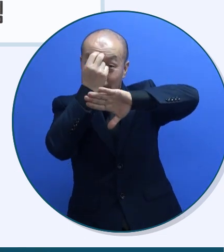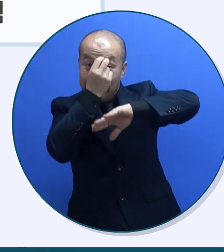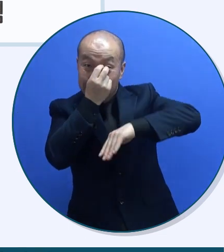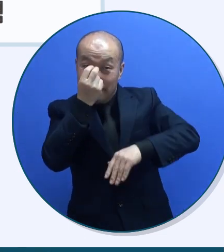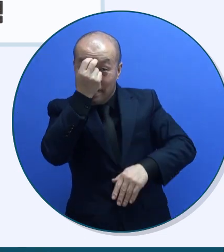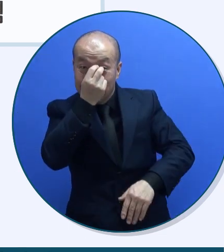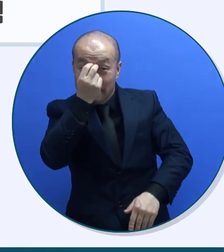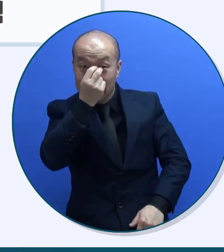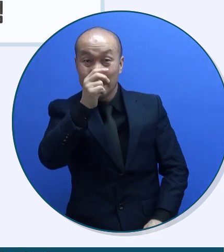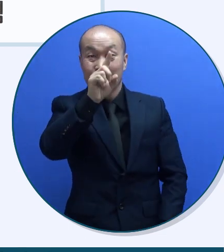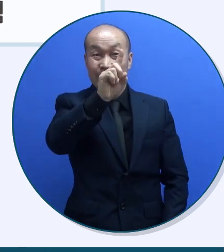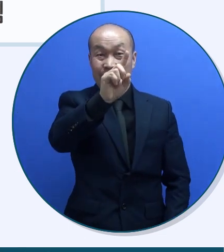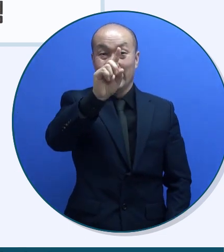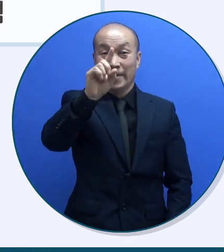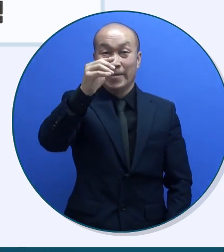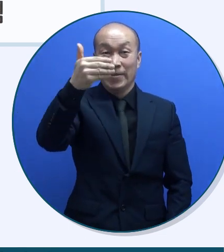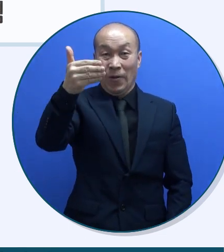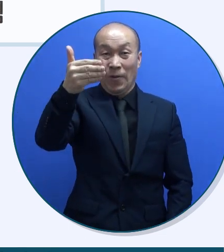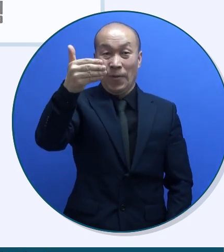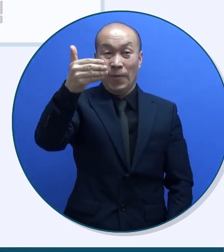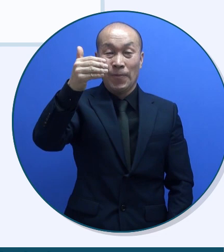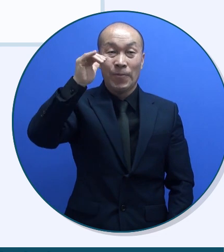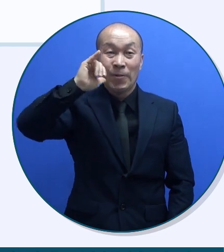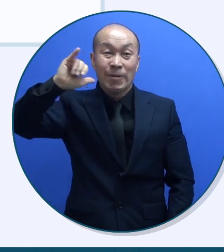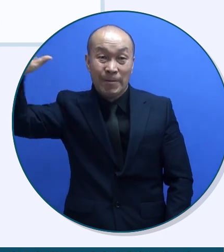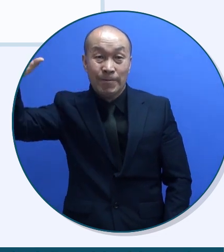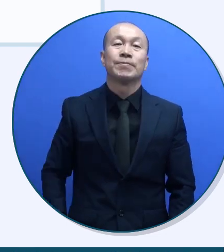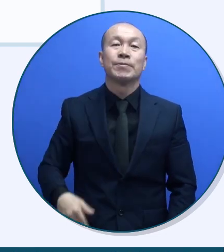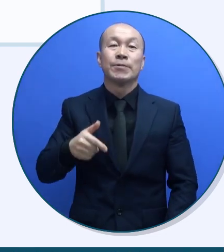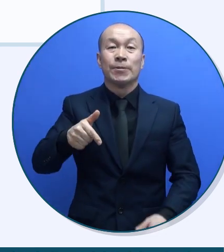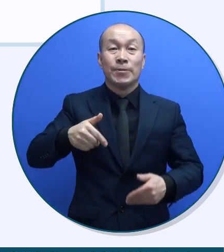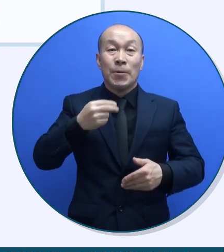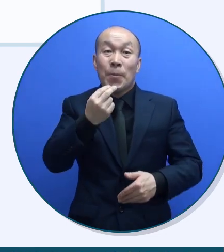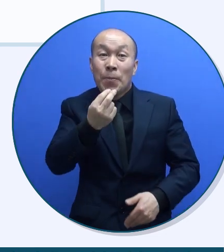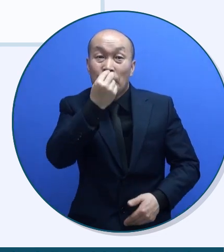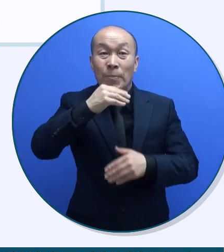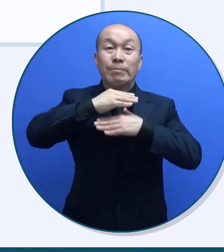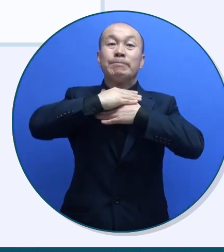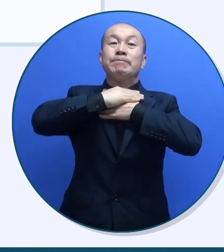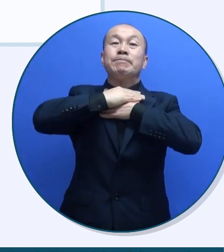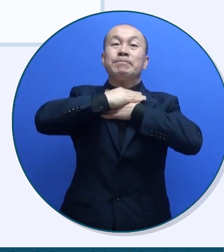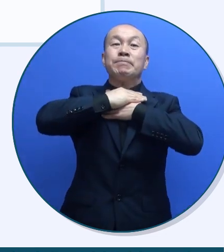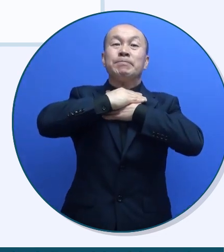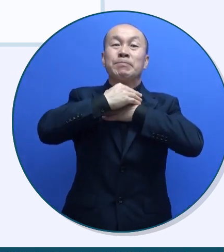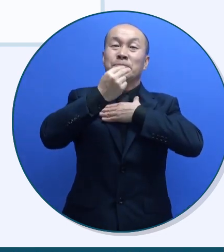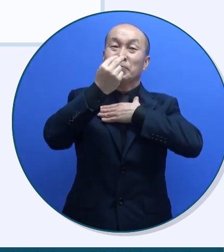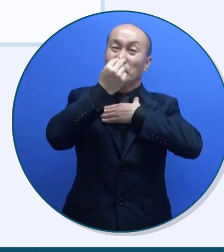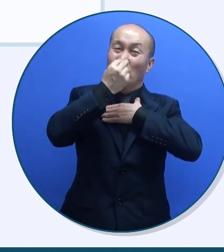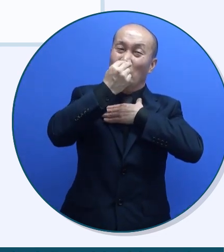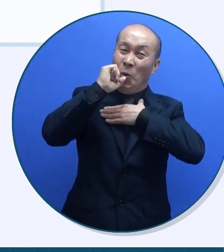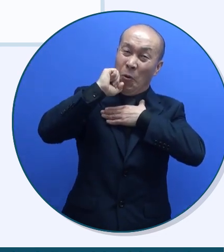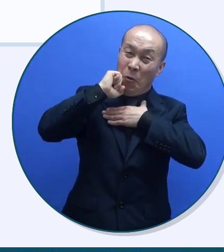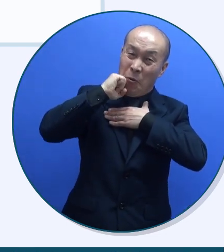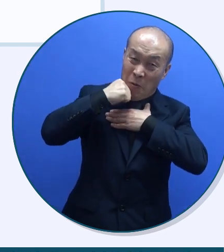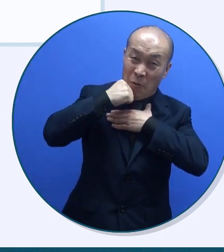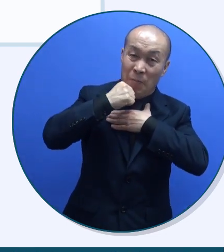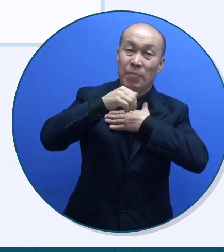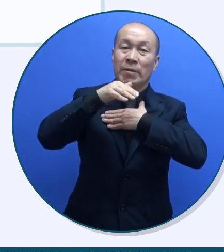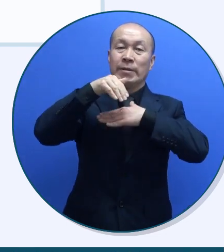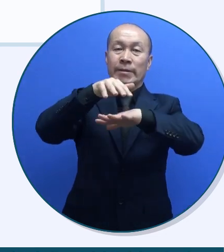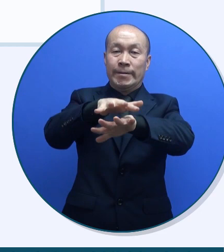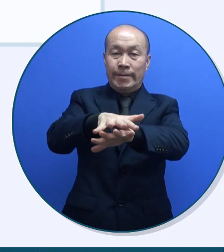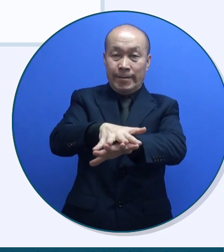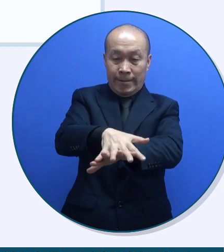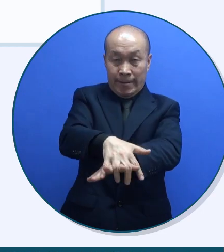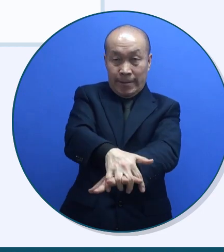119 구급대가 도착할 때까지를 기다립니다. 만약 불규칙적인 심정지 호흡이 있거나 호흡이